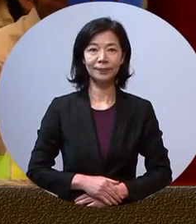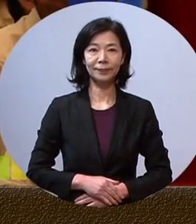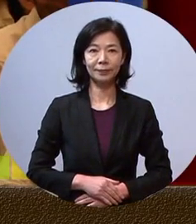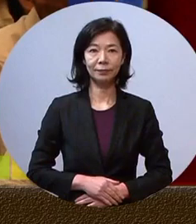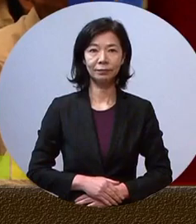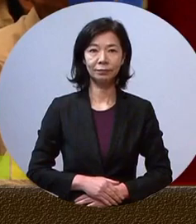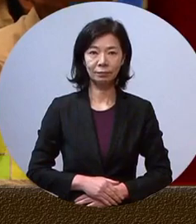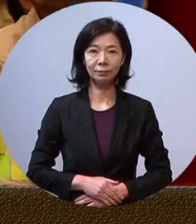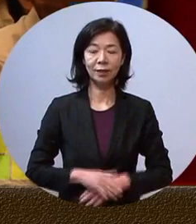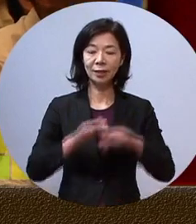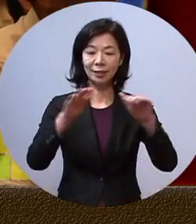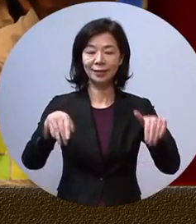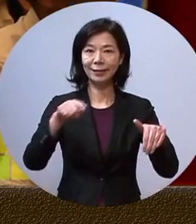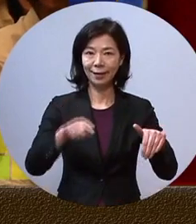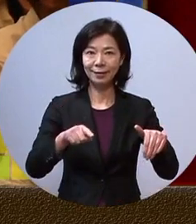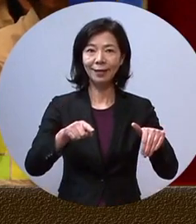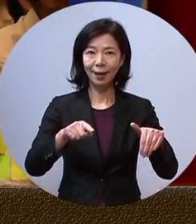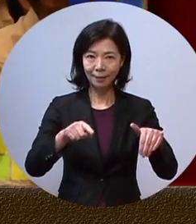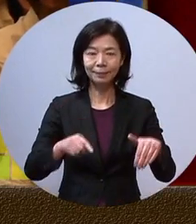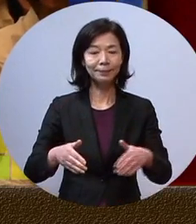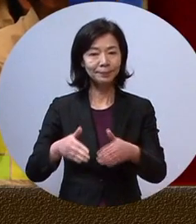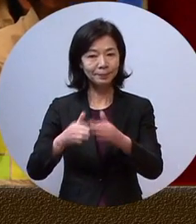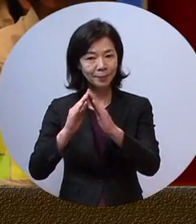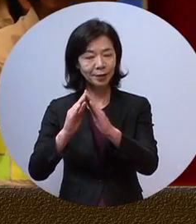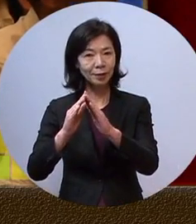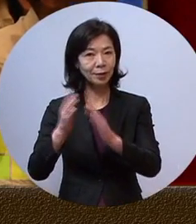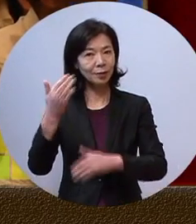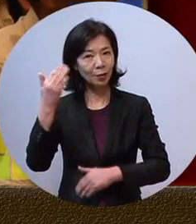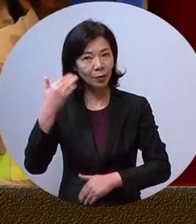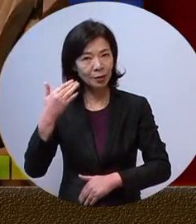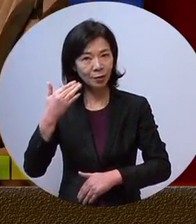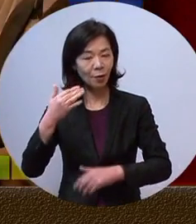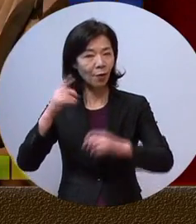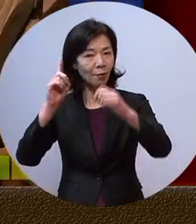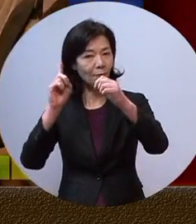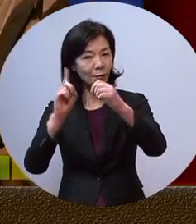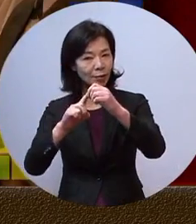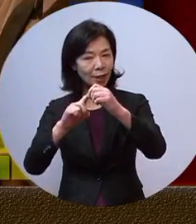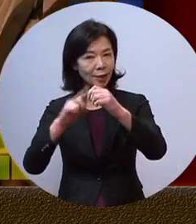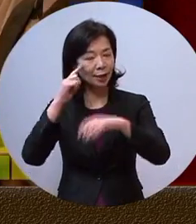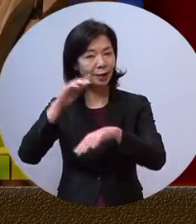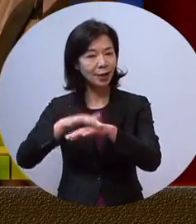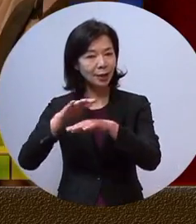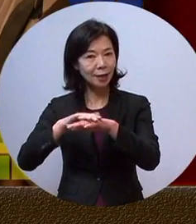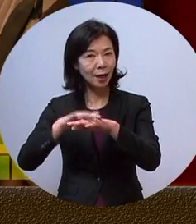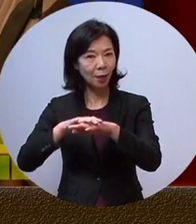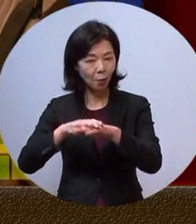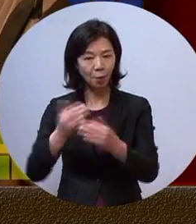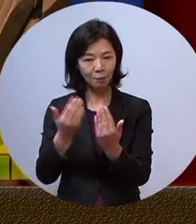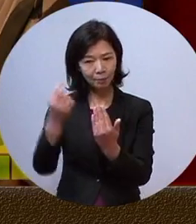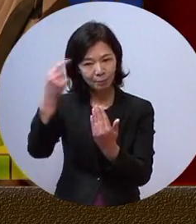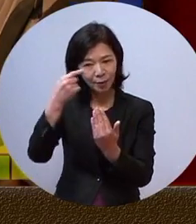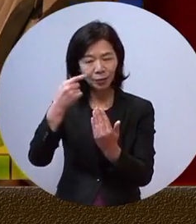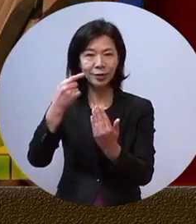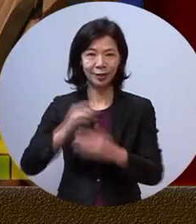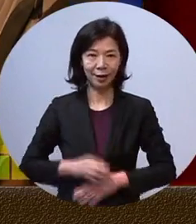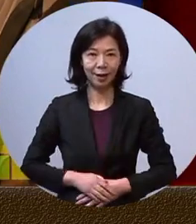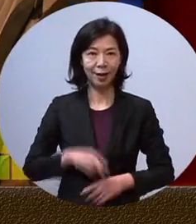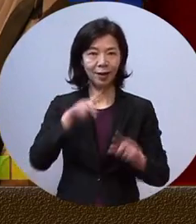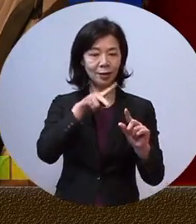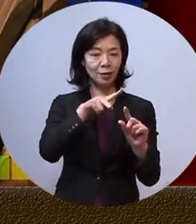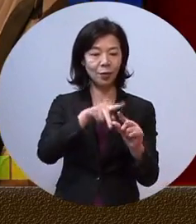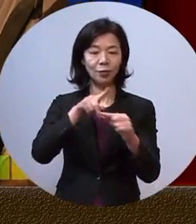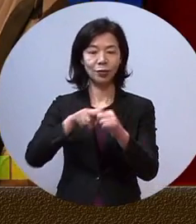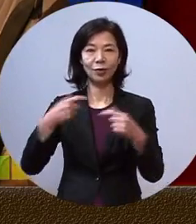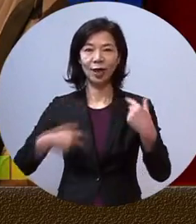今回の式典で制定当時の趣旨を再認識し、来場した小中学生とともに市民憲章を唱和。